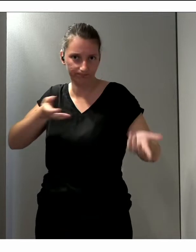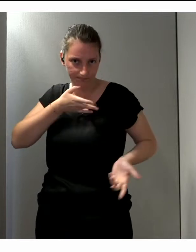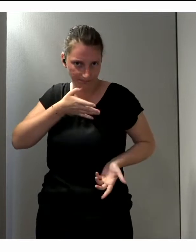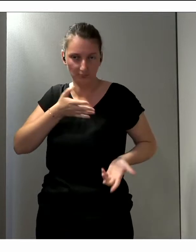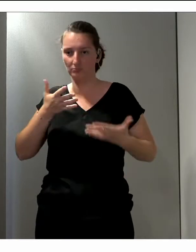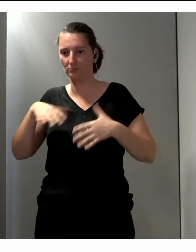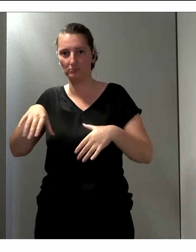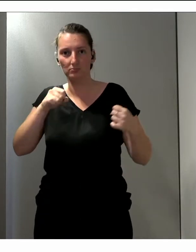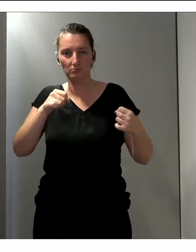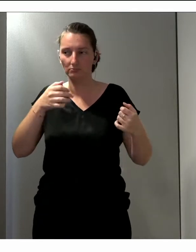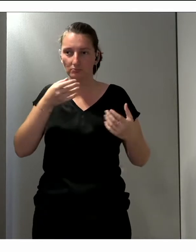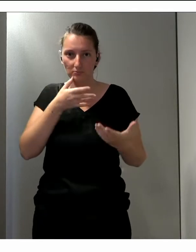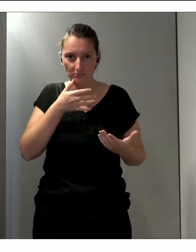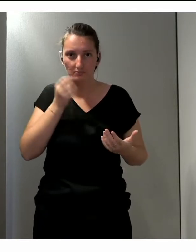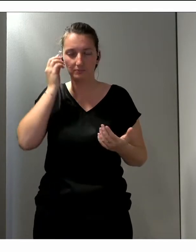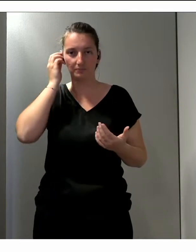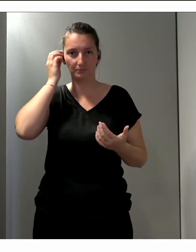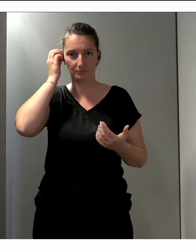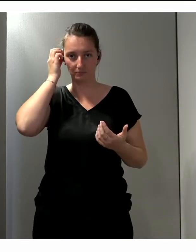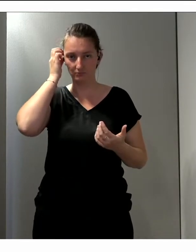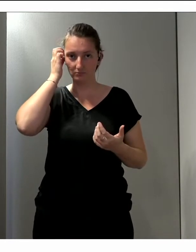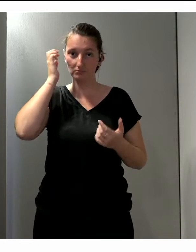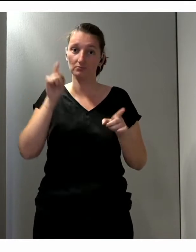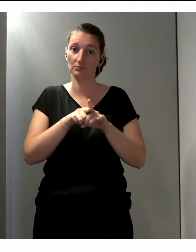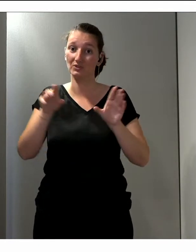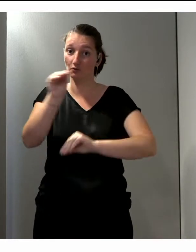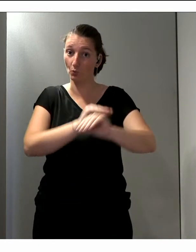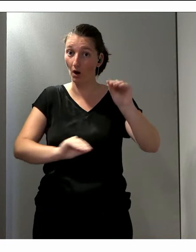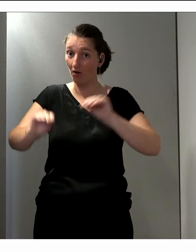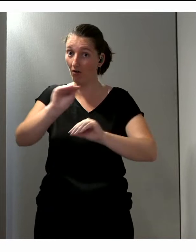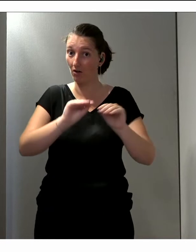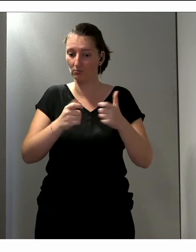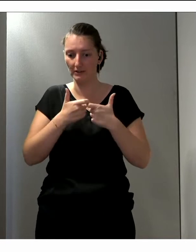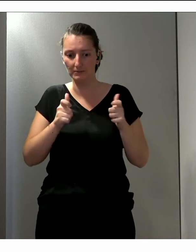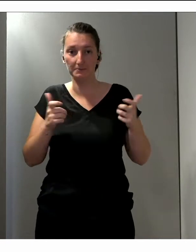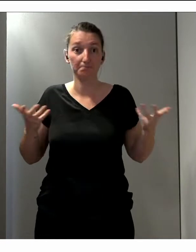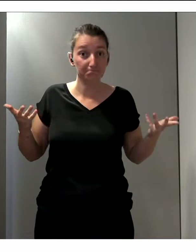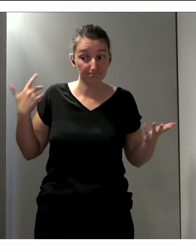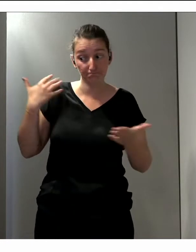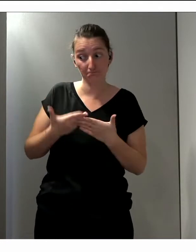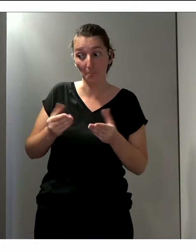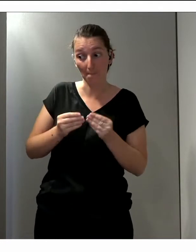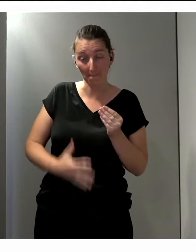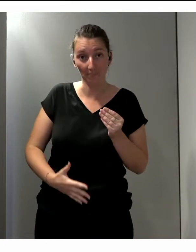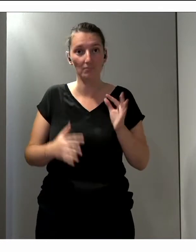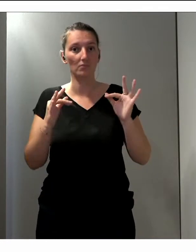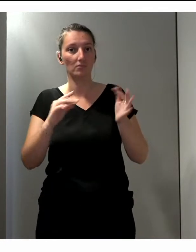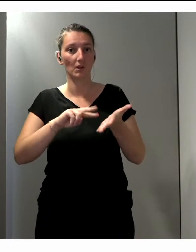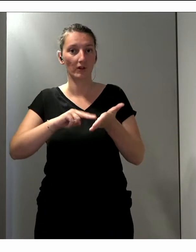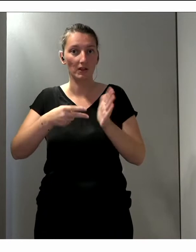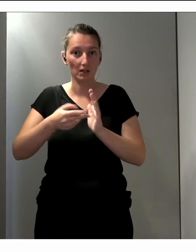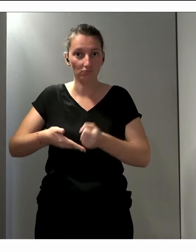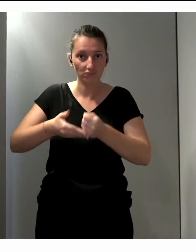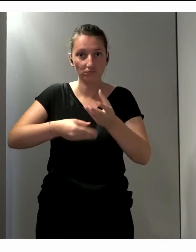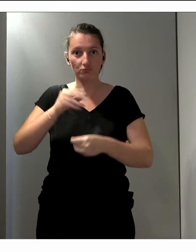l'emploi, l'accessibilité aux soins dont on a assez peu parlé jusqu'à maintenant, l'accessibilité aux aides techniques et aux